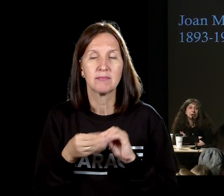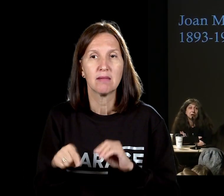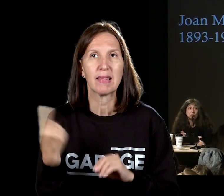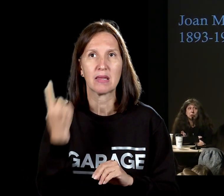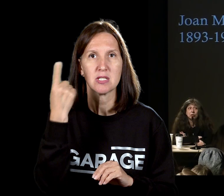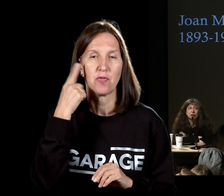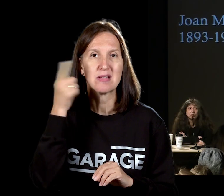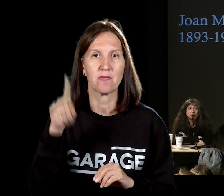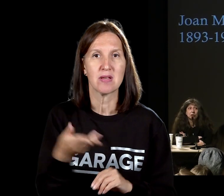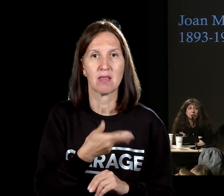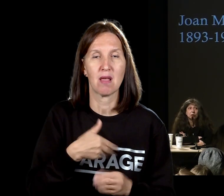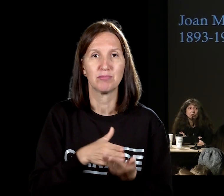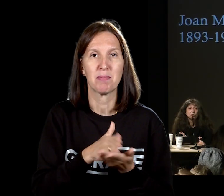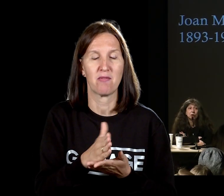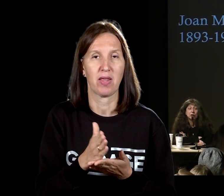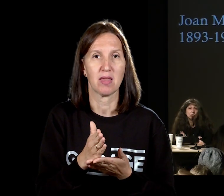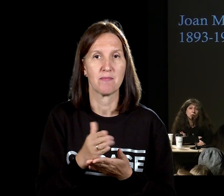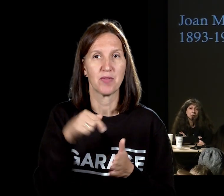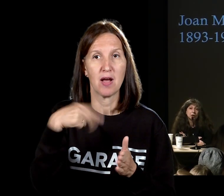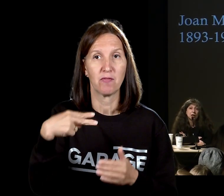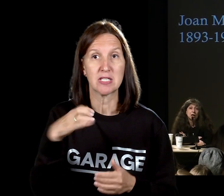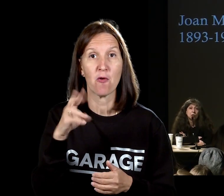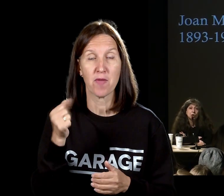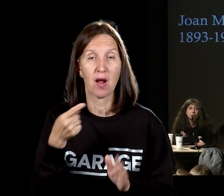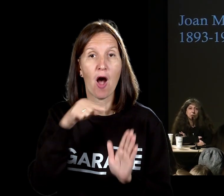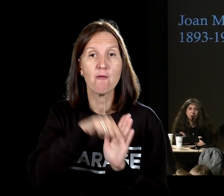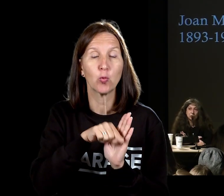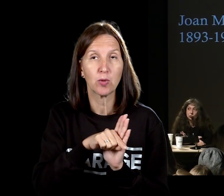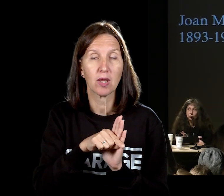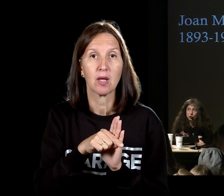единственное известное нам направление 20 века, внутри которого